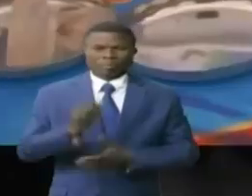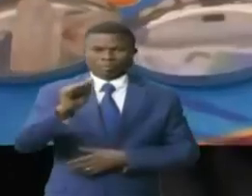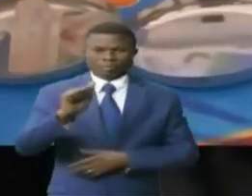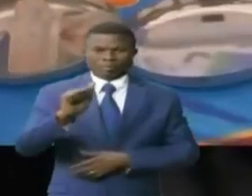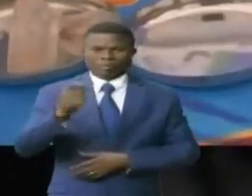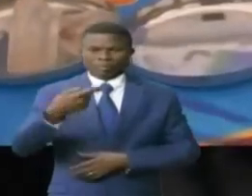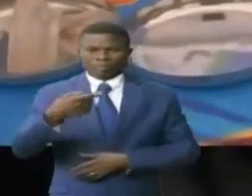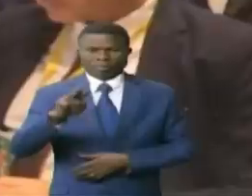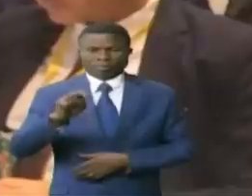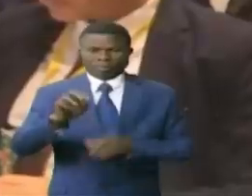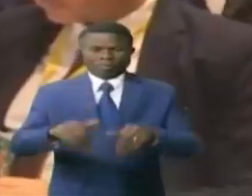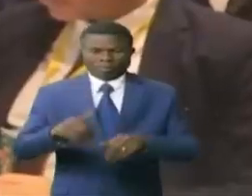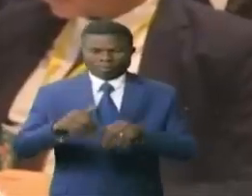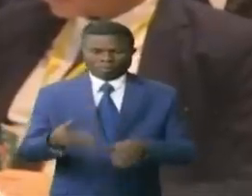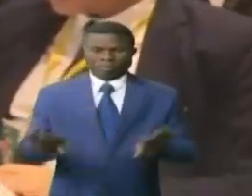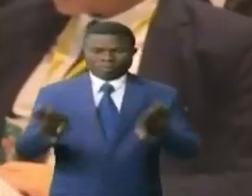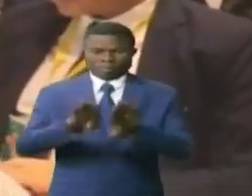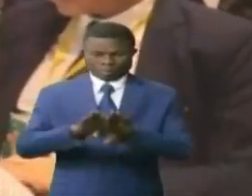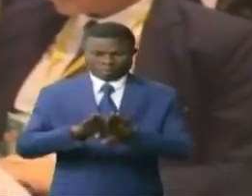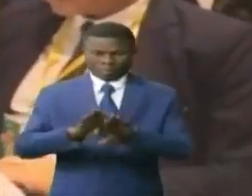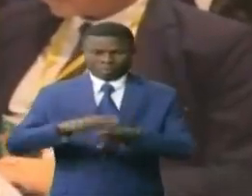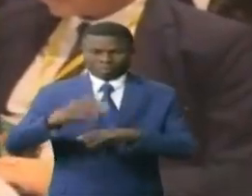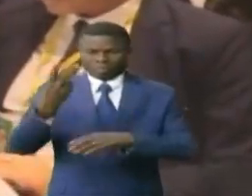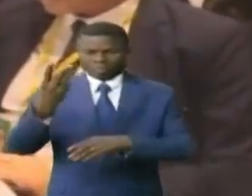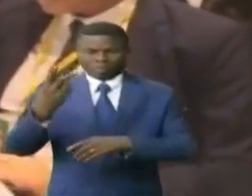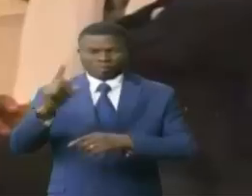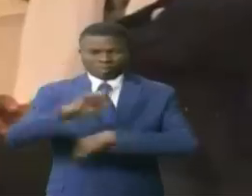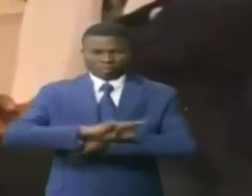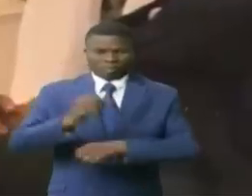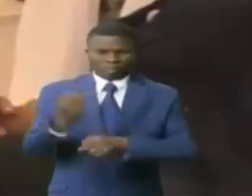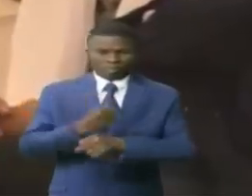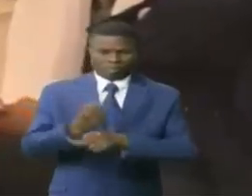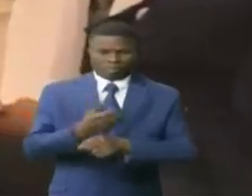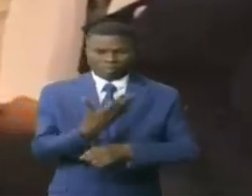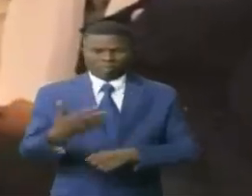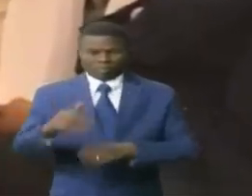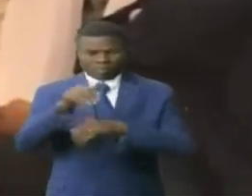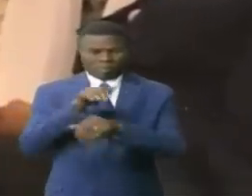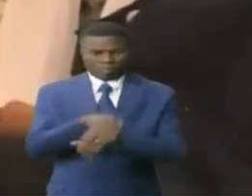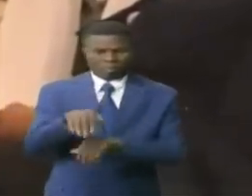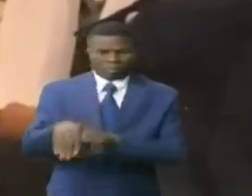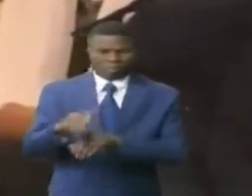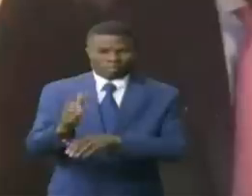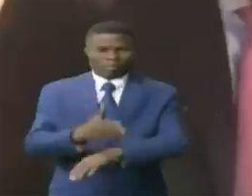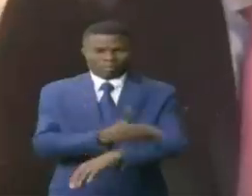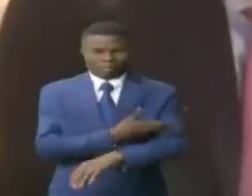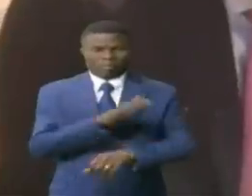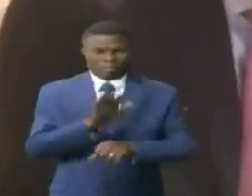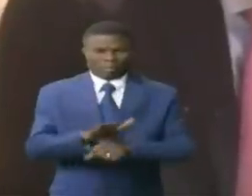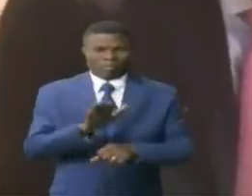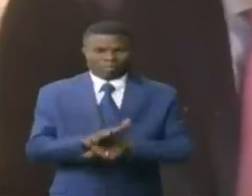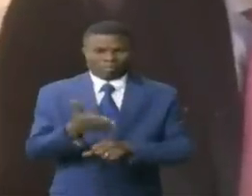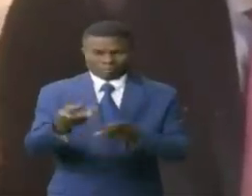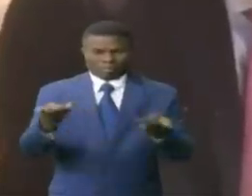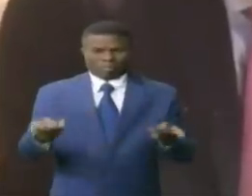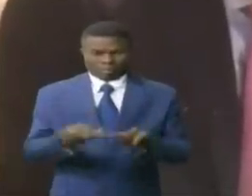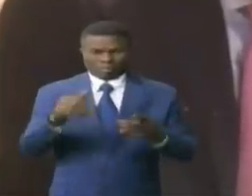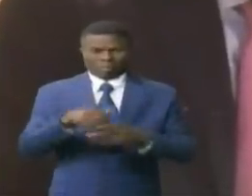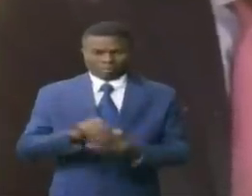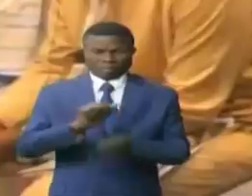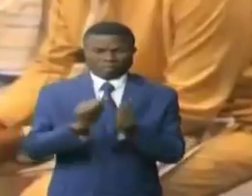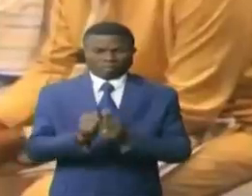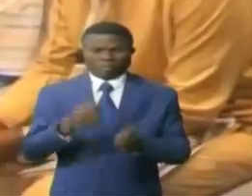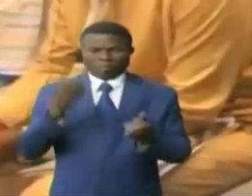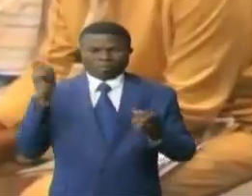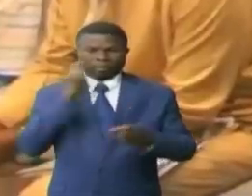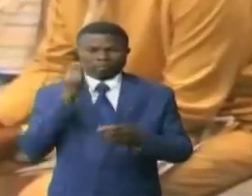le forum a fermé ses portes après 2 jours de travaux. Les produits du manioc prennent de plus en plus de place dans la